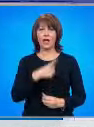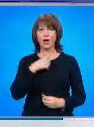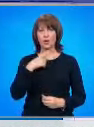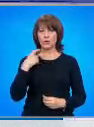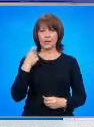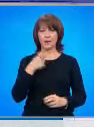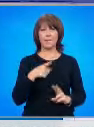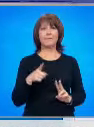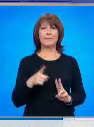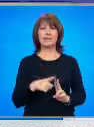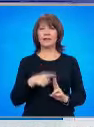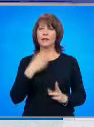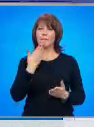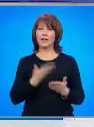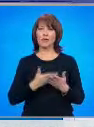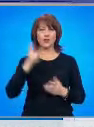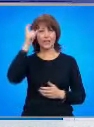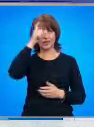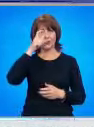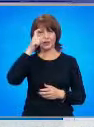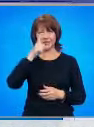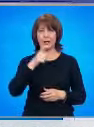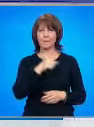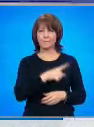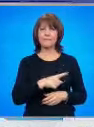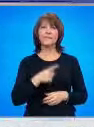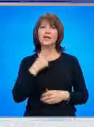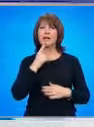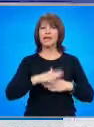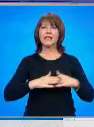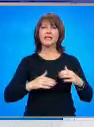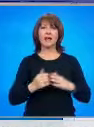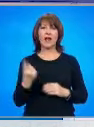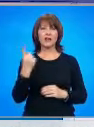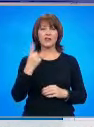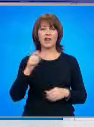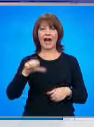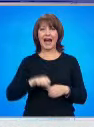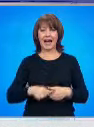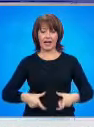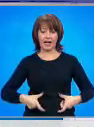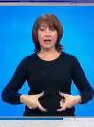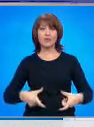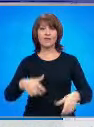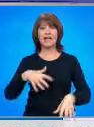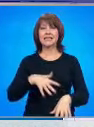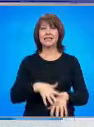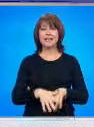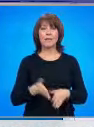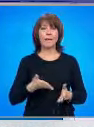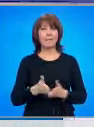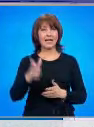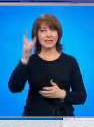Руският президент Владимир Путин предложи на турския си колега Реджеп Ердоган изграждането на още една газопреносна система през Турция